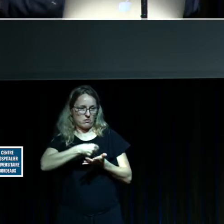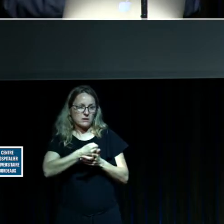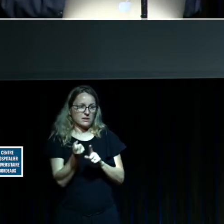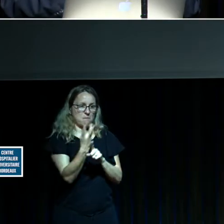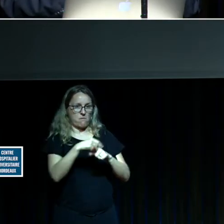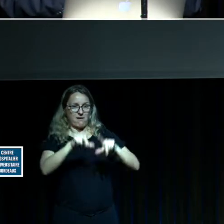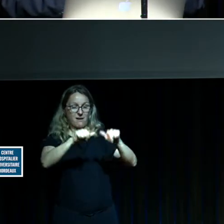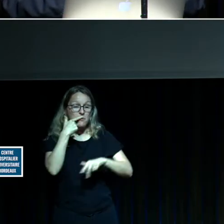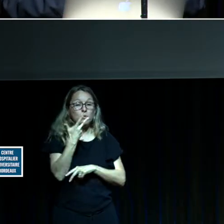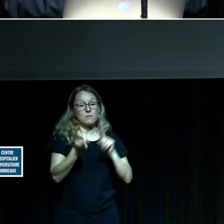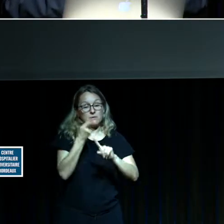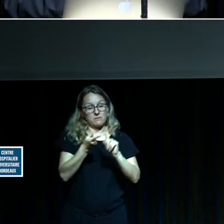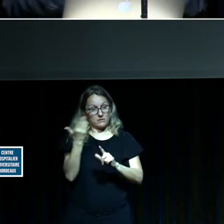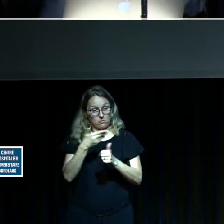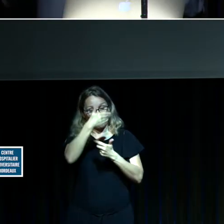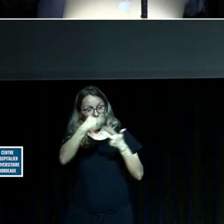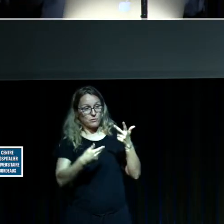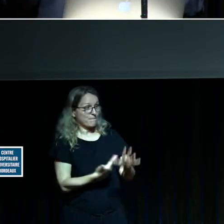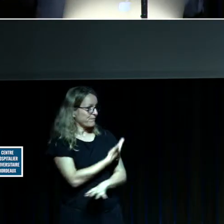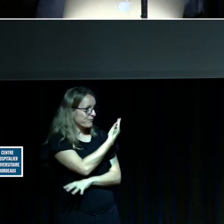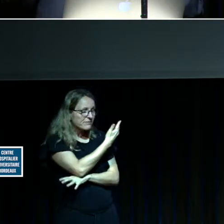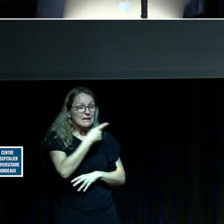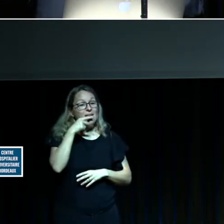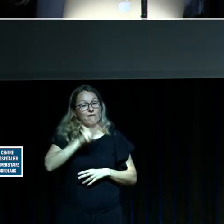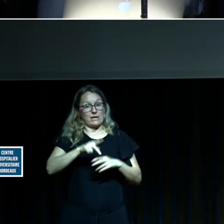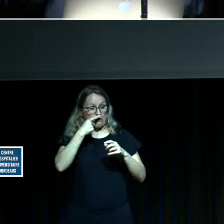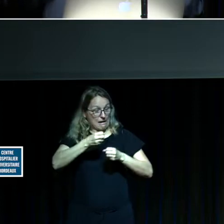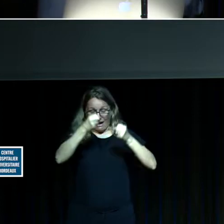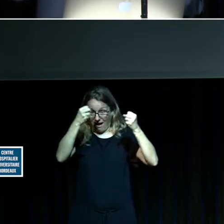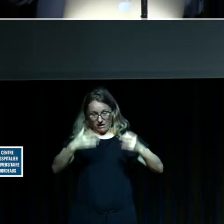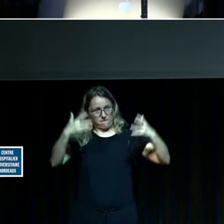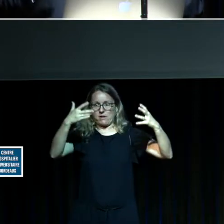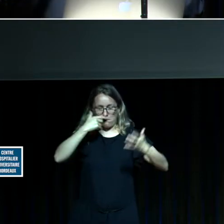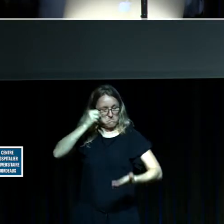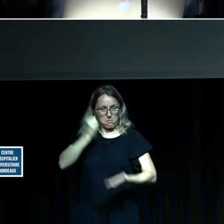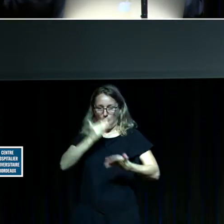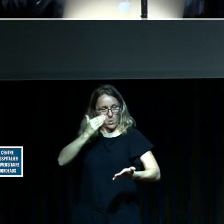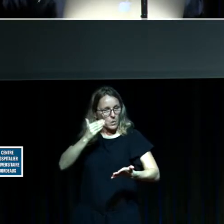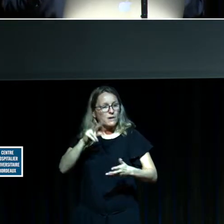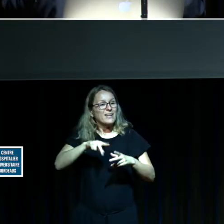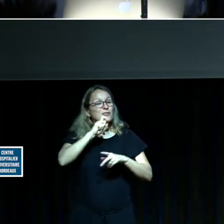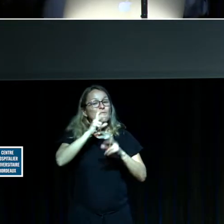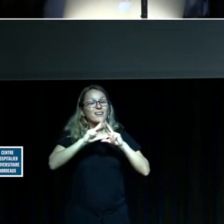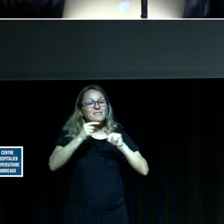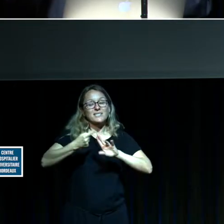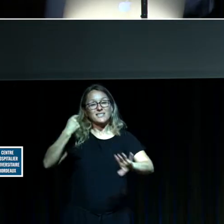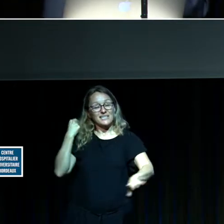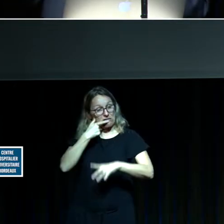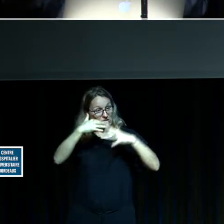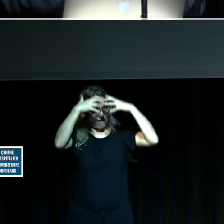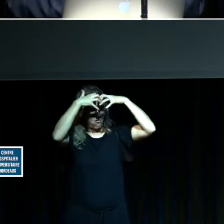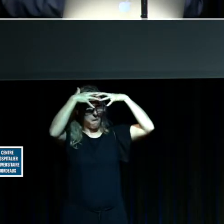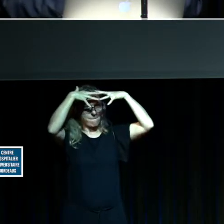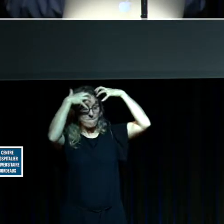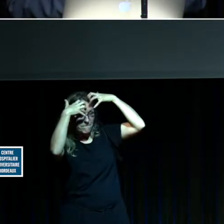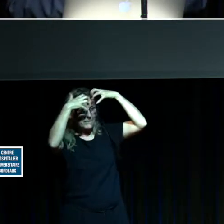sont écrits là. C'est quelqu'un qui, brutalement, le mot-clé, c'est brutalement. Ça vient tout d'un coup, je vous l'ai expliqué tout à l'heure, le cerveau tombe en panne s'il